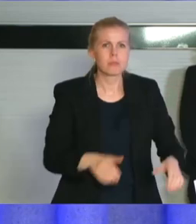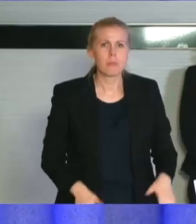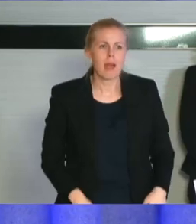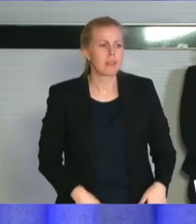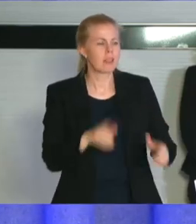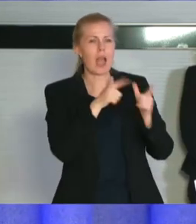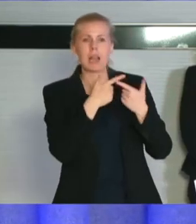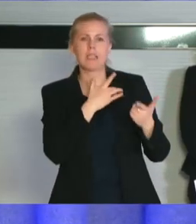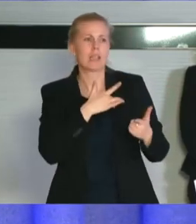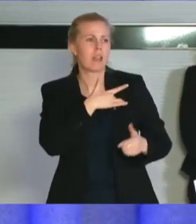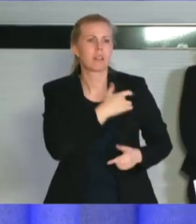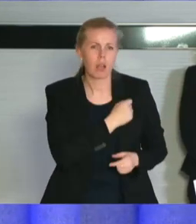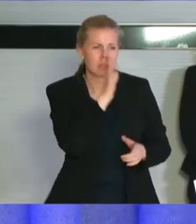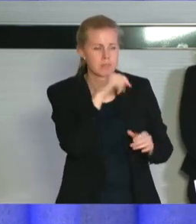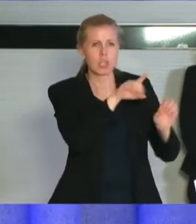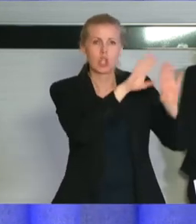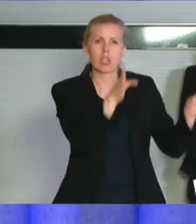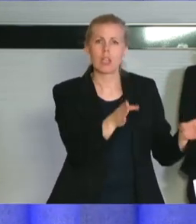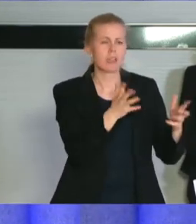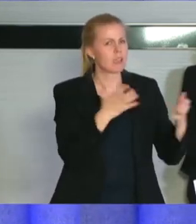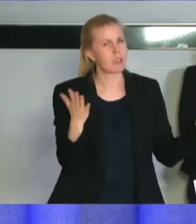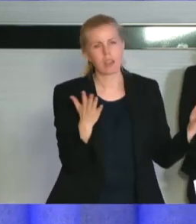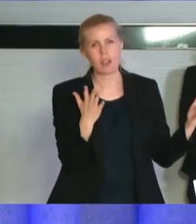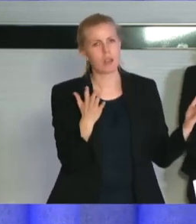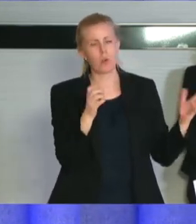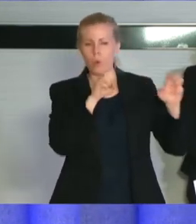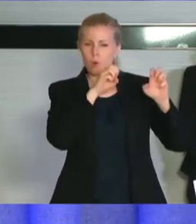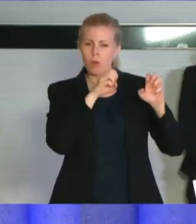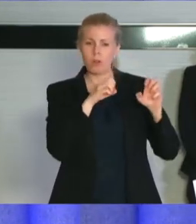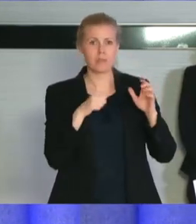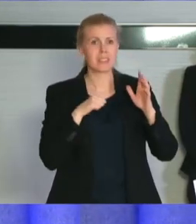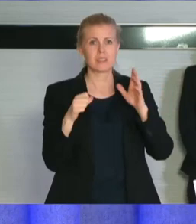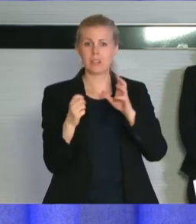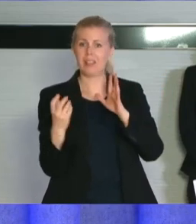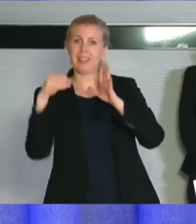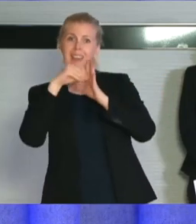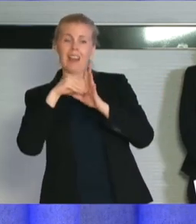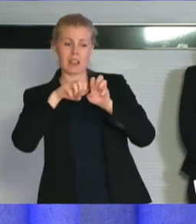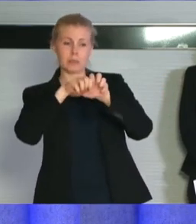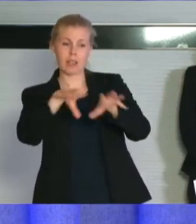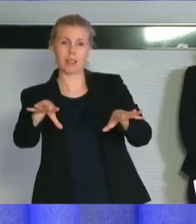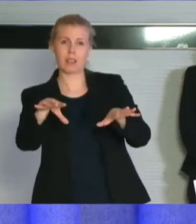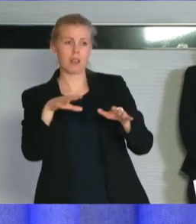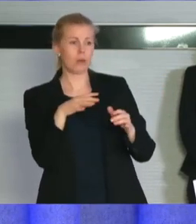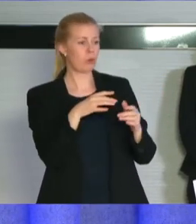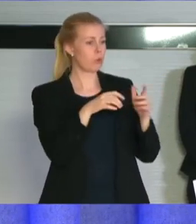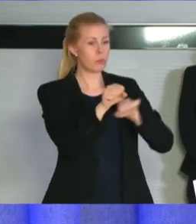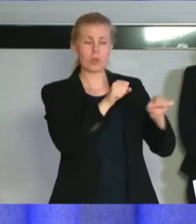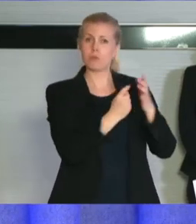som hjertetapp på hytten i kommuner, eller smittespredning som starter i kommuner som kanskje bare har to